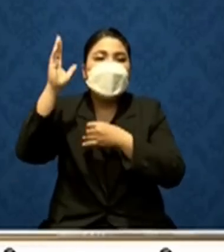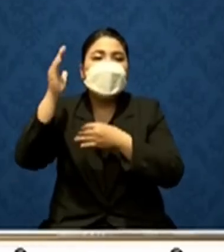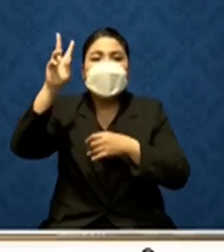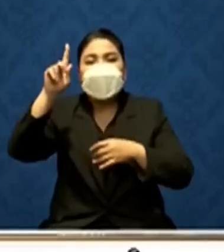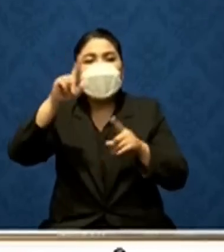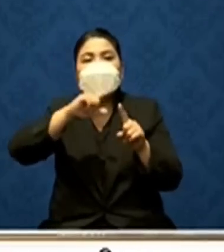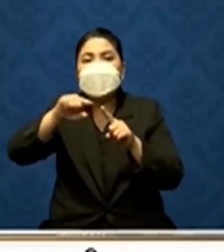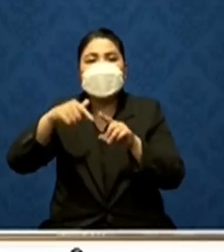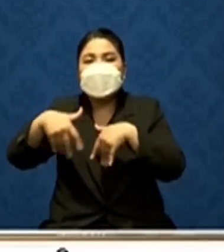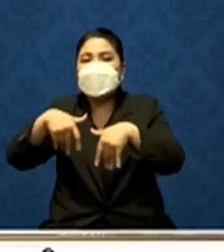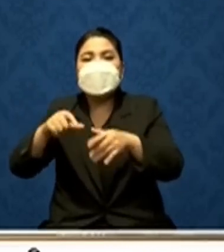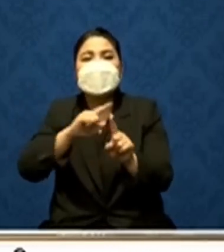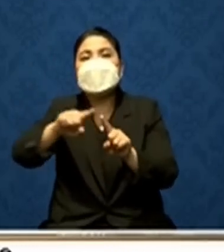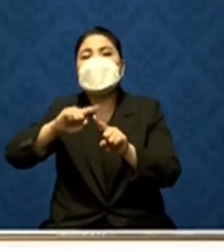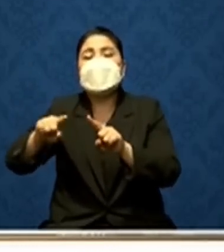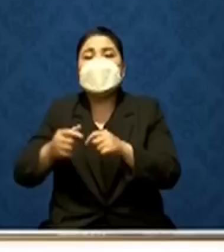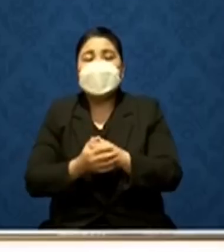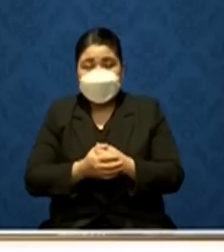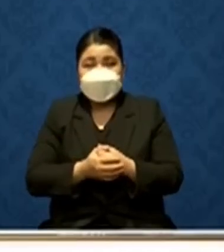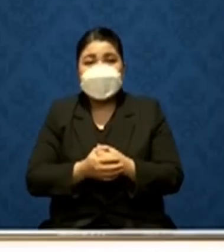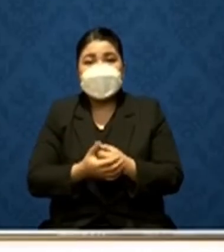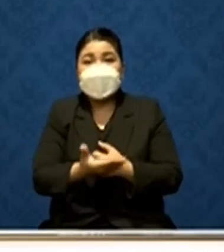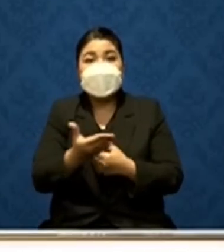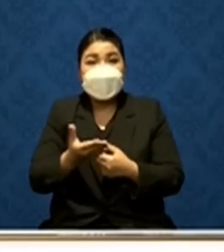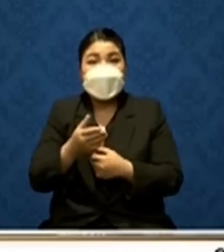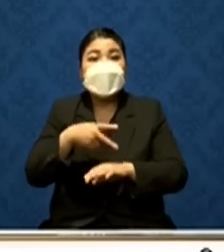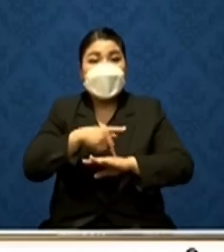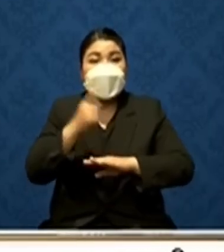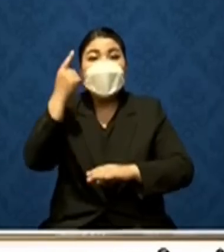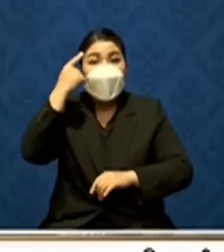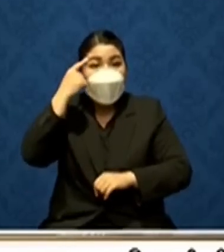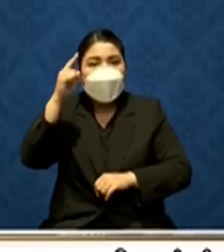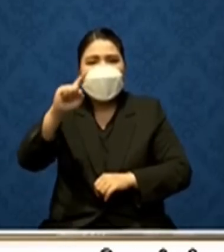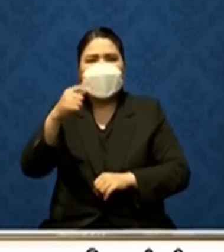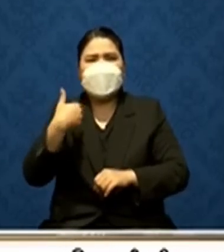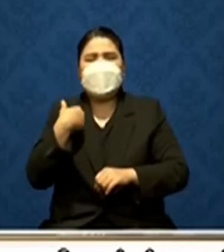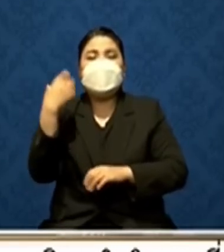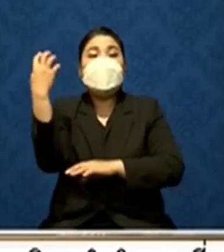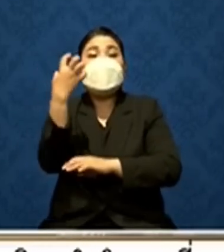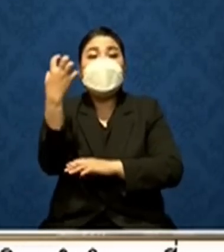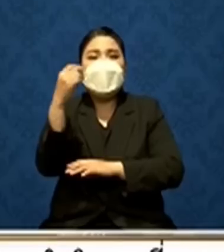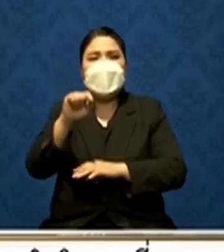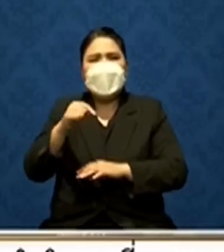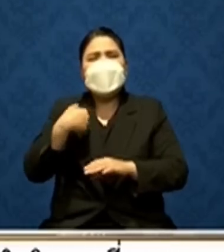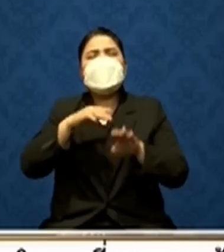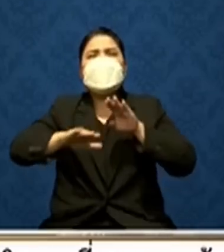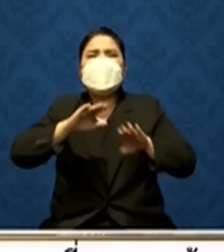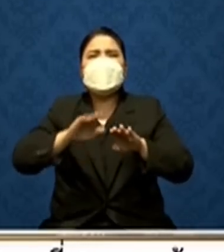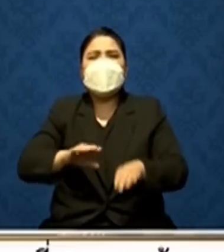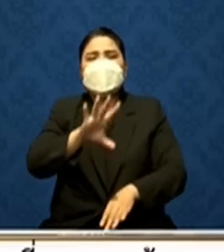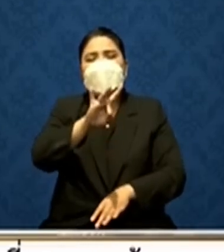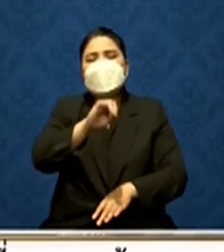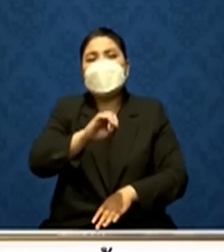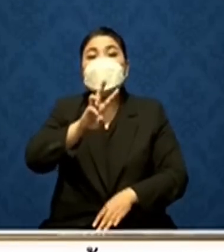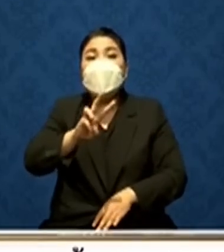ต่างๆถ้ามาทานทราบไหมครับพี่น้องประชาชนบางรายการนะครับร้อยละ 80